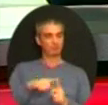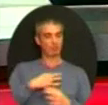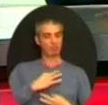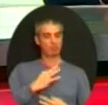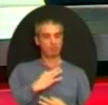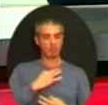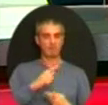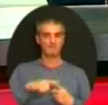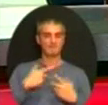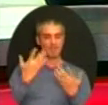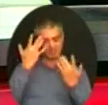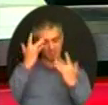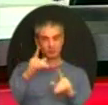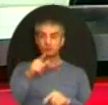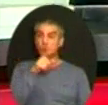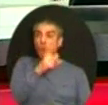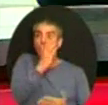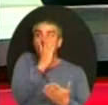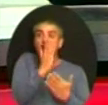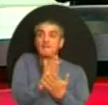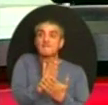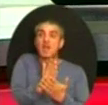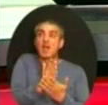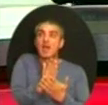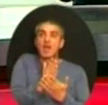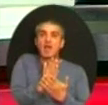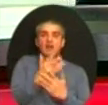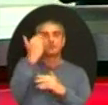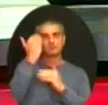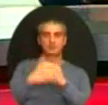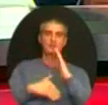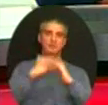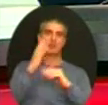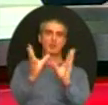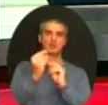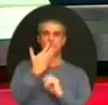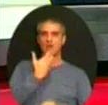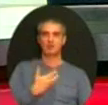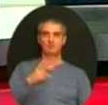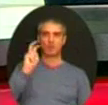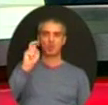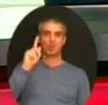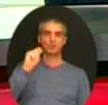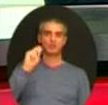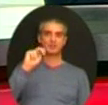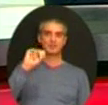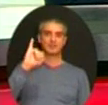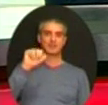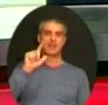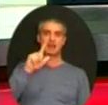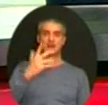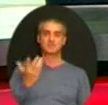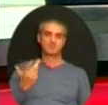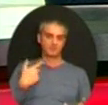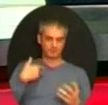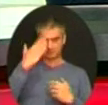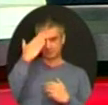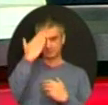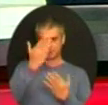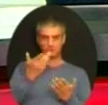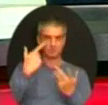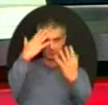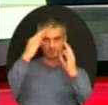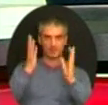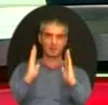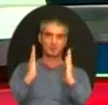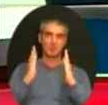אטימות ועל חוסר התחשבות, הוא כבר מיצה את התהליך עם הרב של עותניאל, שאני כמובן מכיר אותו